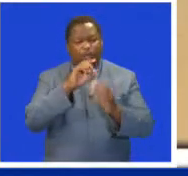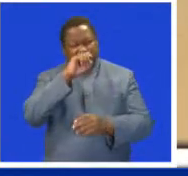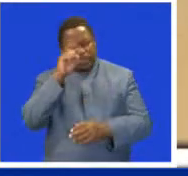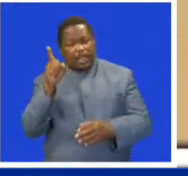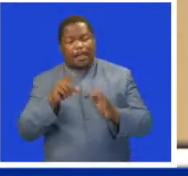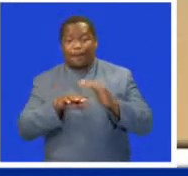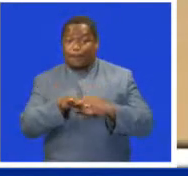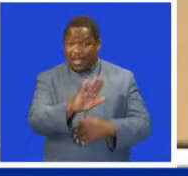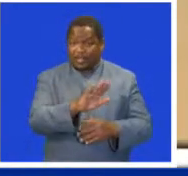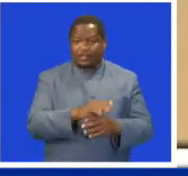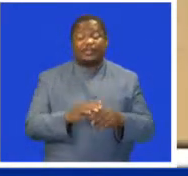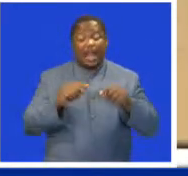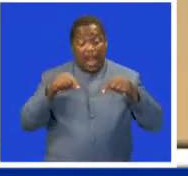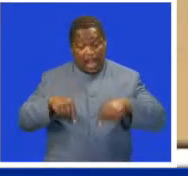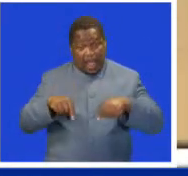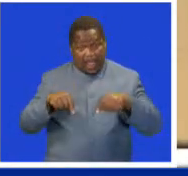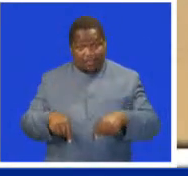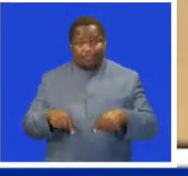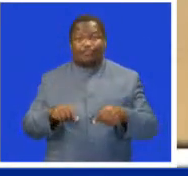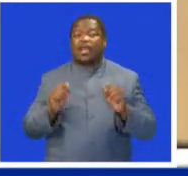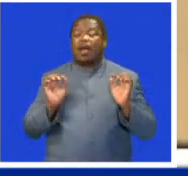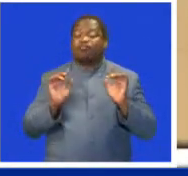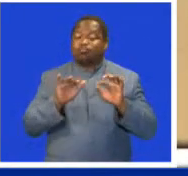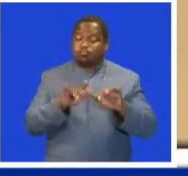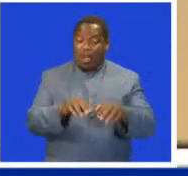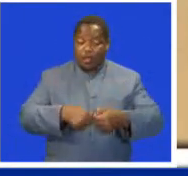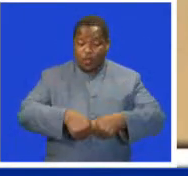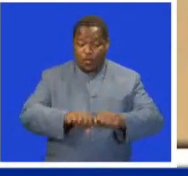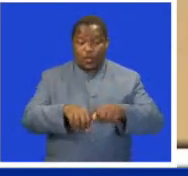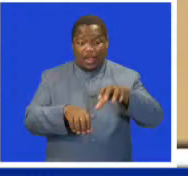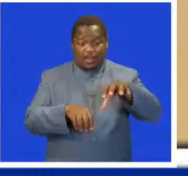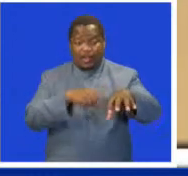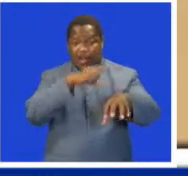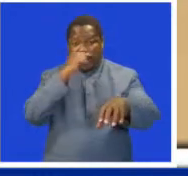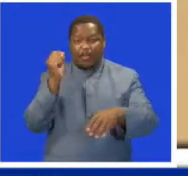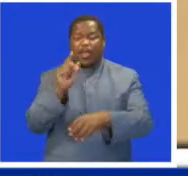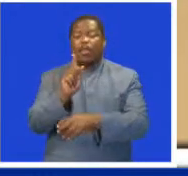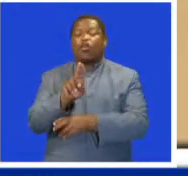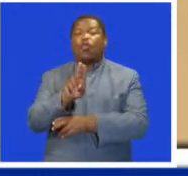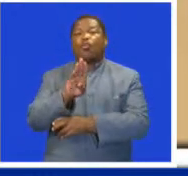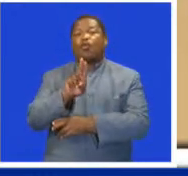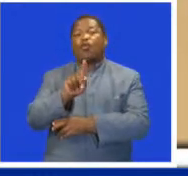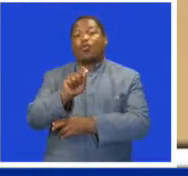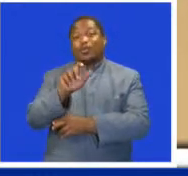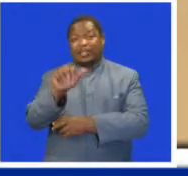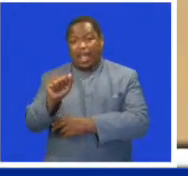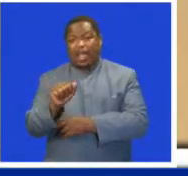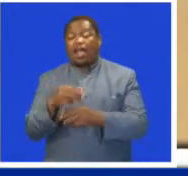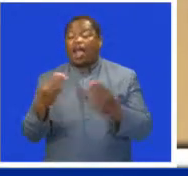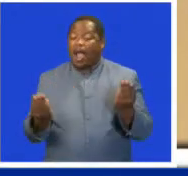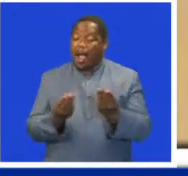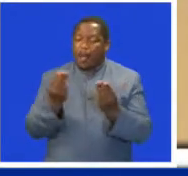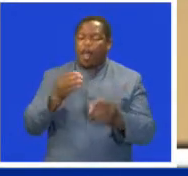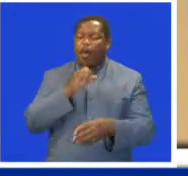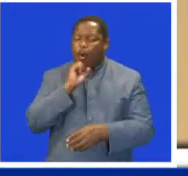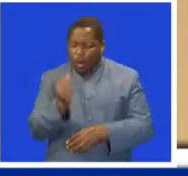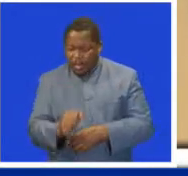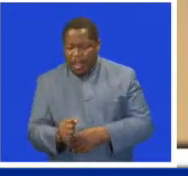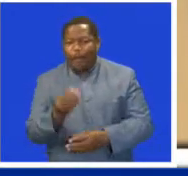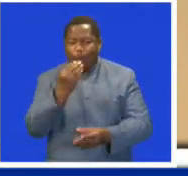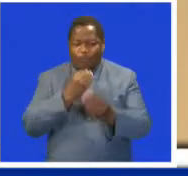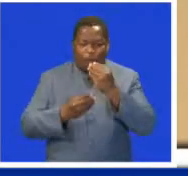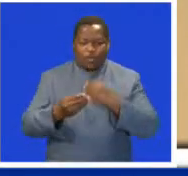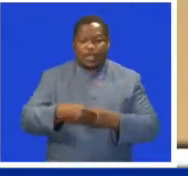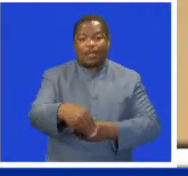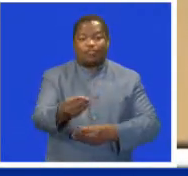distributor futhi nama food parcel la khona la nasuka lapha siyohlaba lisoyi ngala ngendazi kulomnye mkhulu wakamathebula nakhona